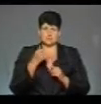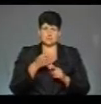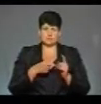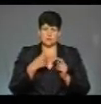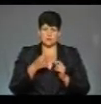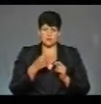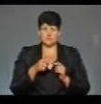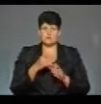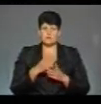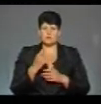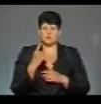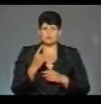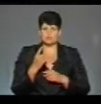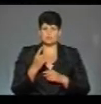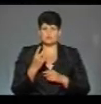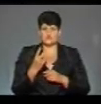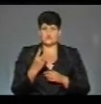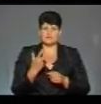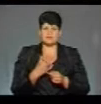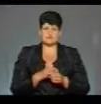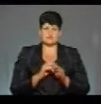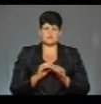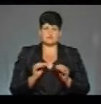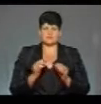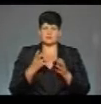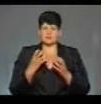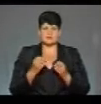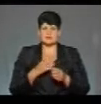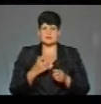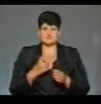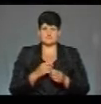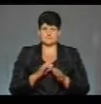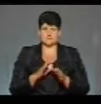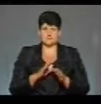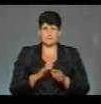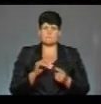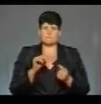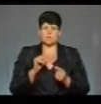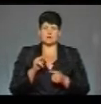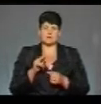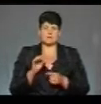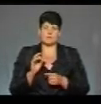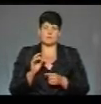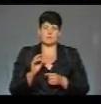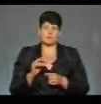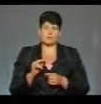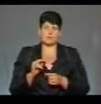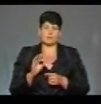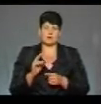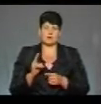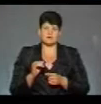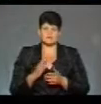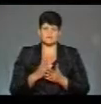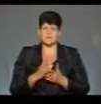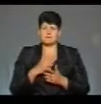половиною, він має тільки дві вакцини і все. Ще не вакцинуємо, протипоказ маємо. Багатодітна мама